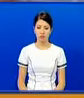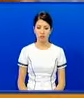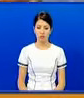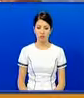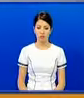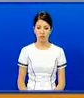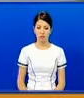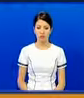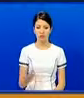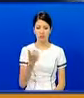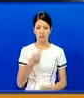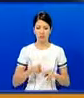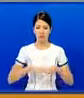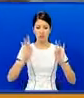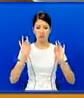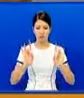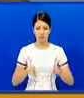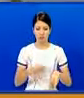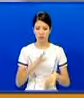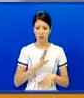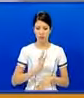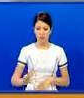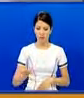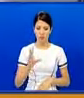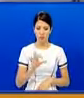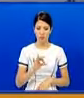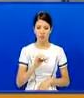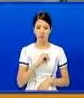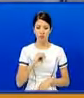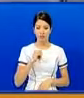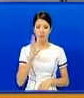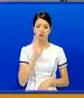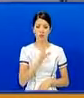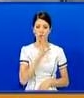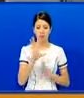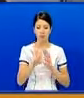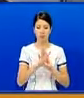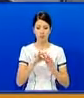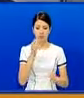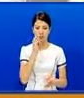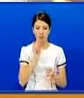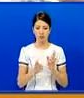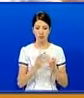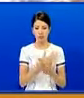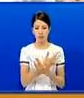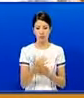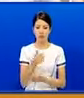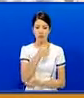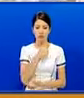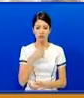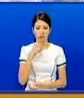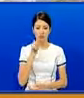Я был миром ханада емес, кафеде емес. Дегенмен әрбір отанасының талғамына сай асхана мен түрлі тағамдардың құпиясының